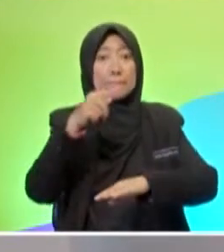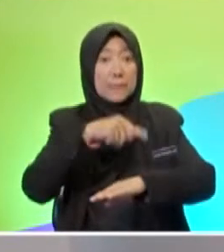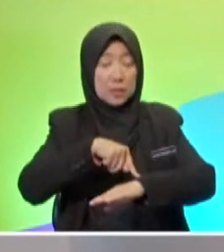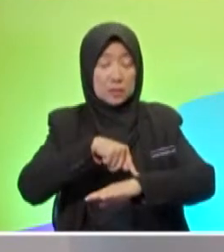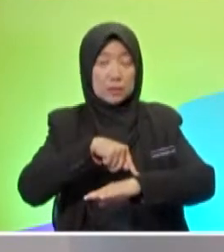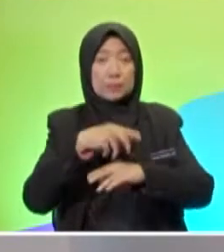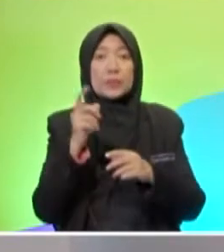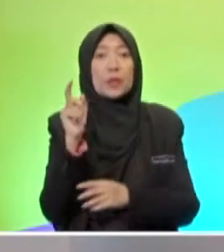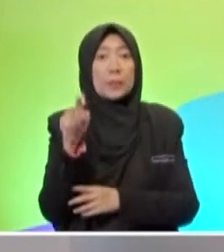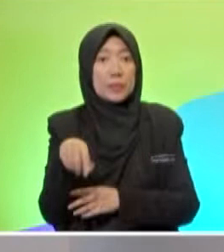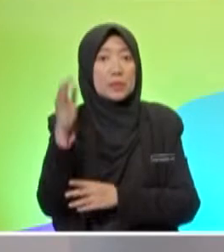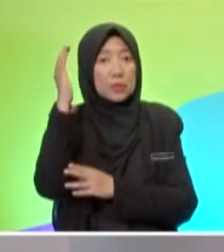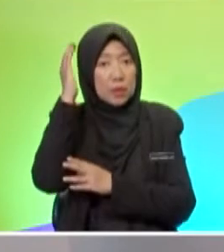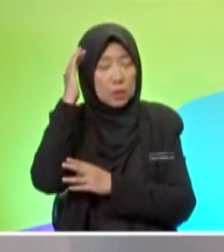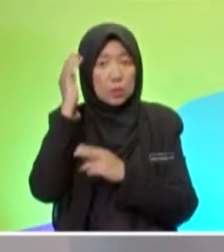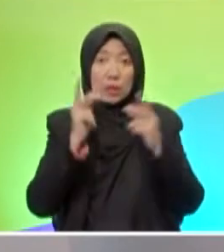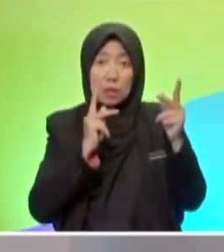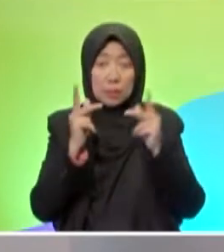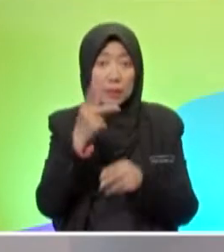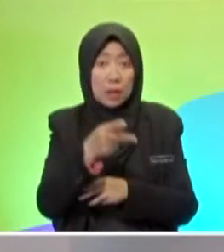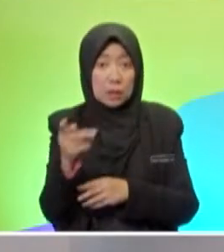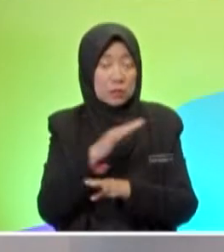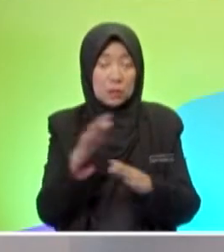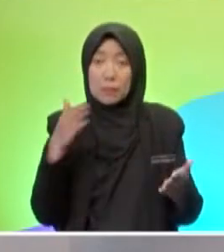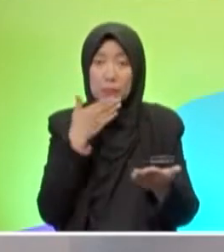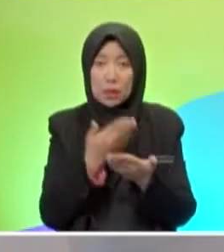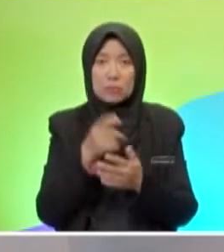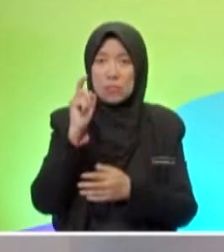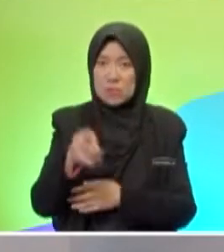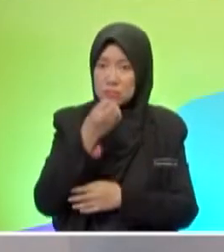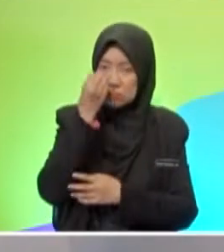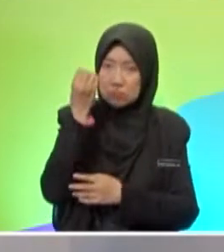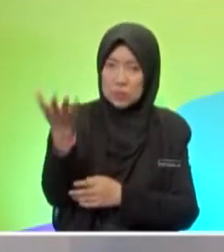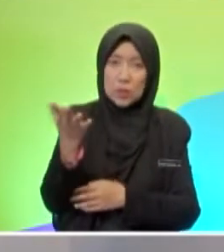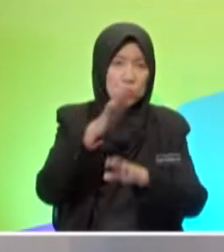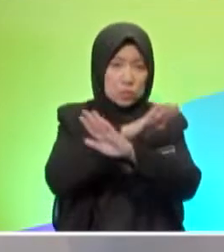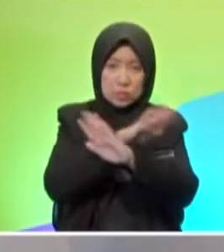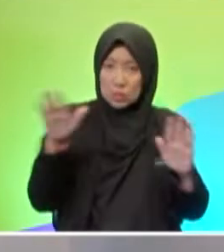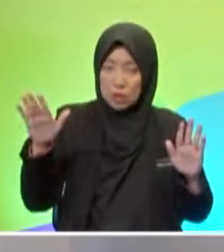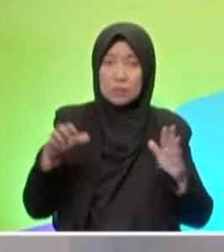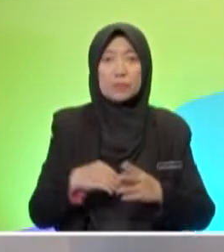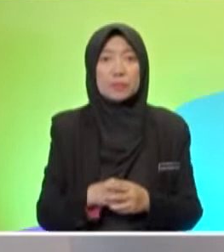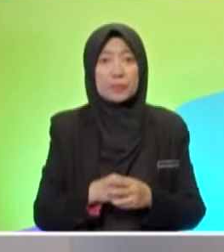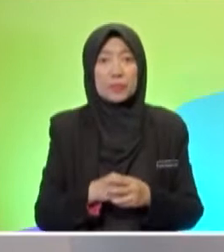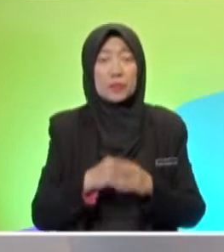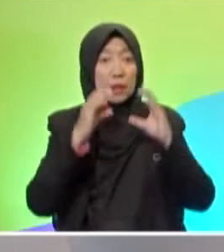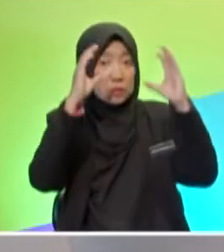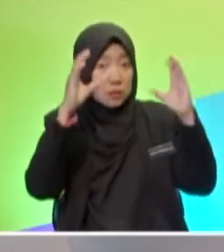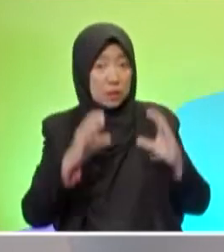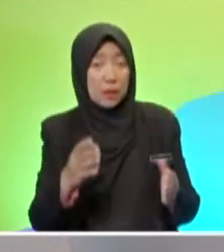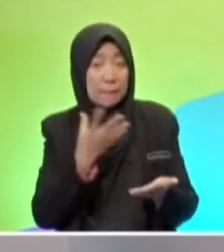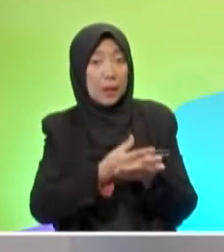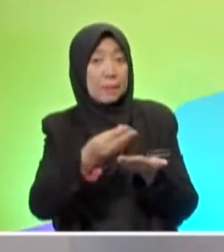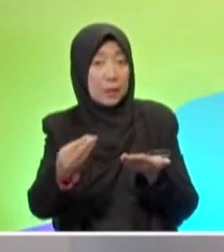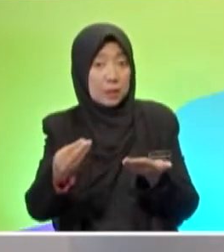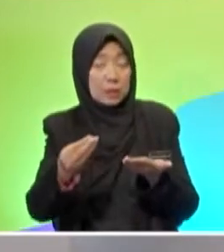tahu batere yang tak baik diperlukan tekan tidak Kadek Dedi ajar secara pembeli boleh dilakukan